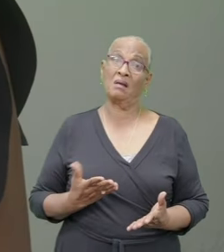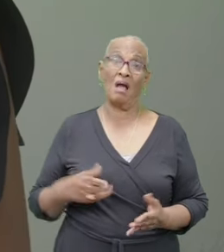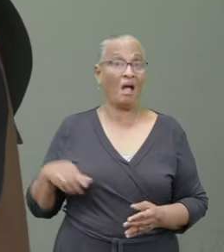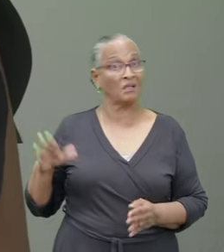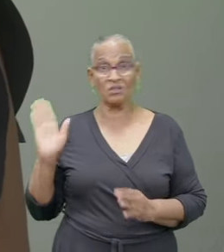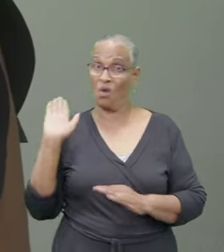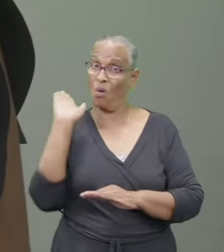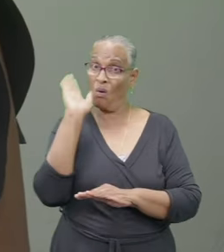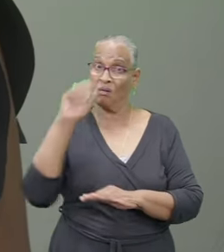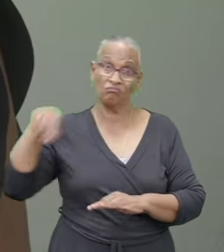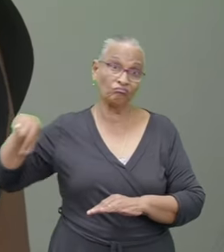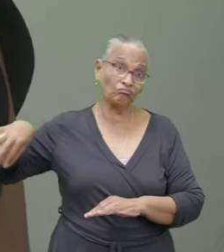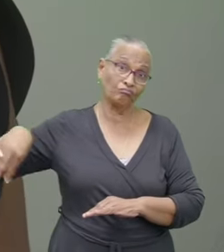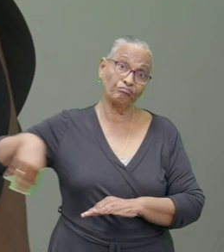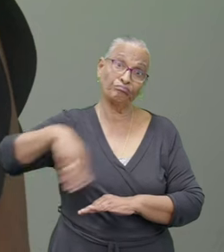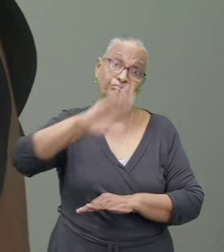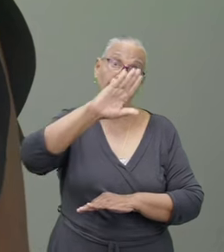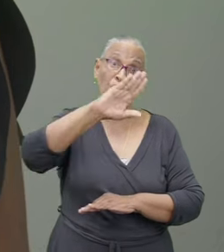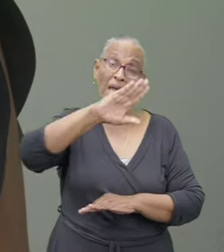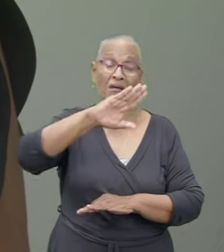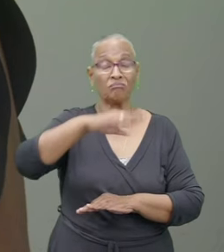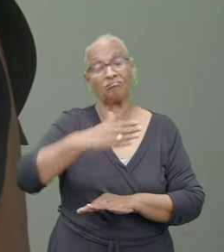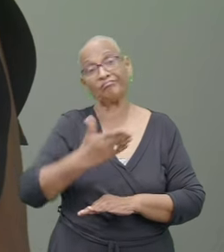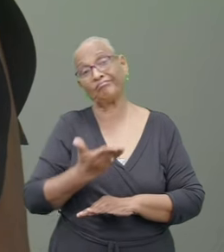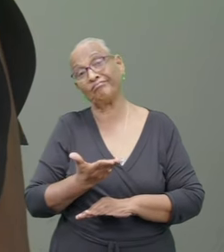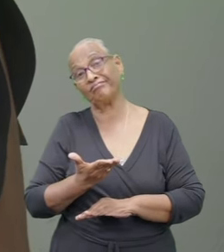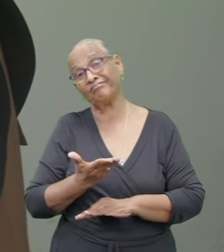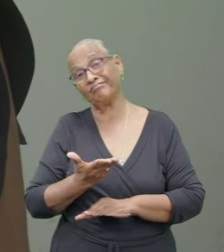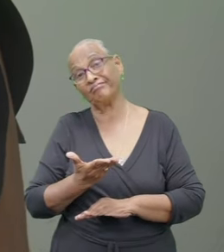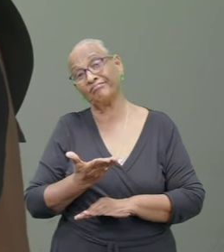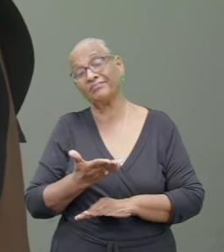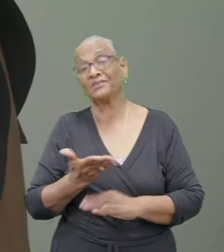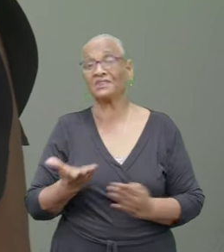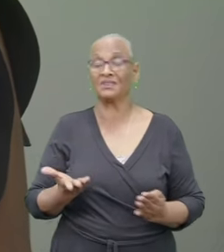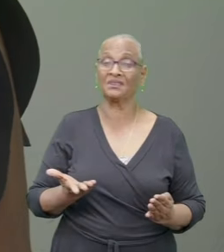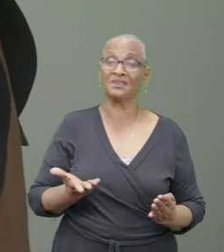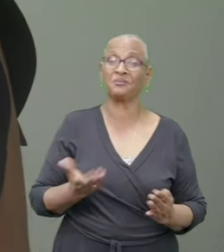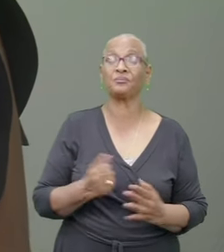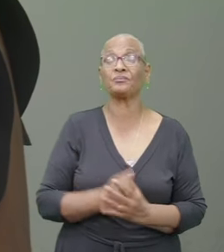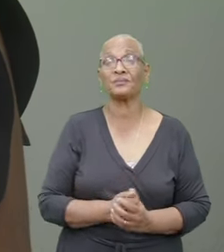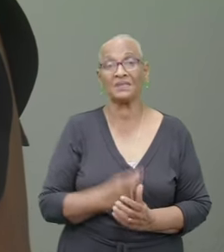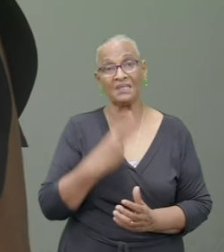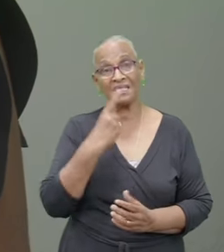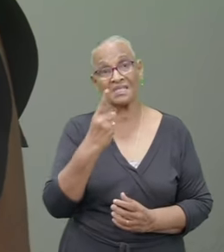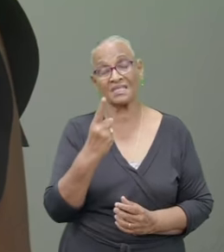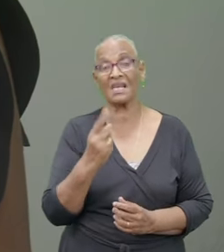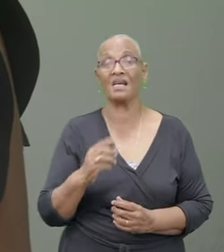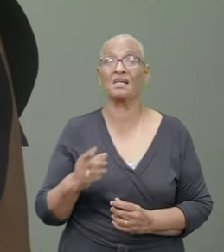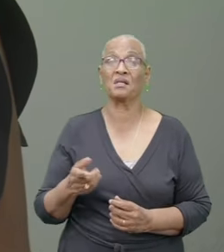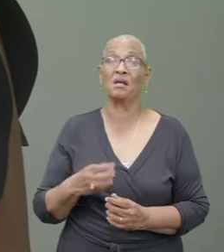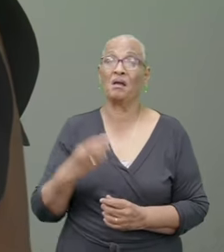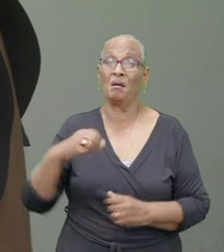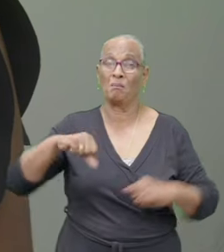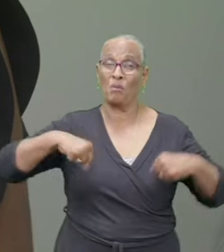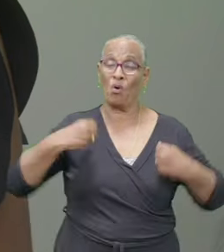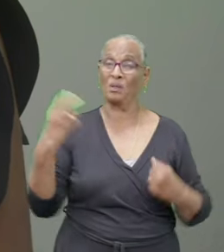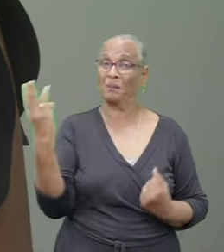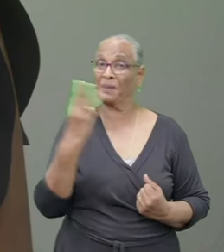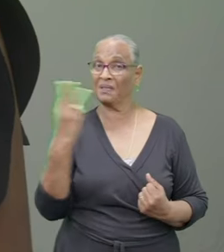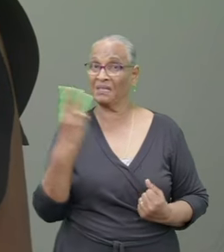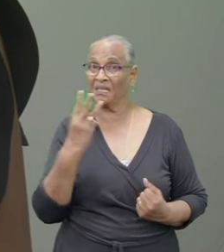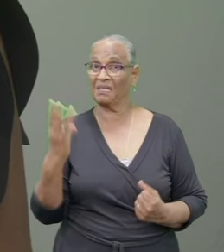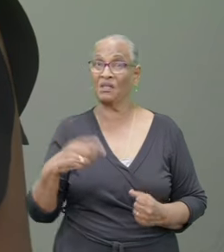gezegd net. Ik had het met als voorbeeld aangehaald. Dat we dus de intensive care opleiding zijn gestart met 33. En we zitten er